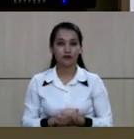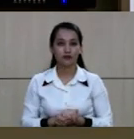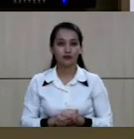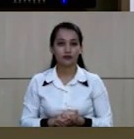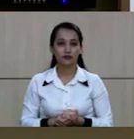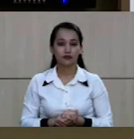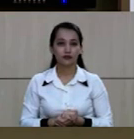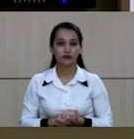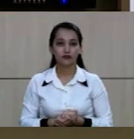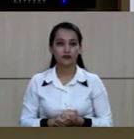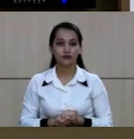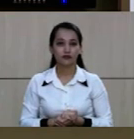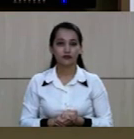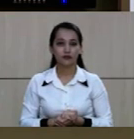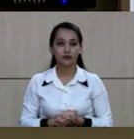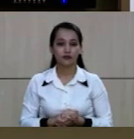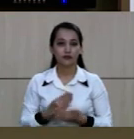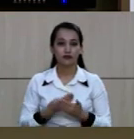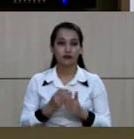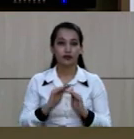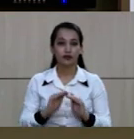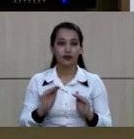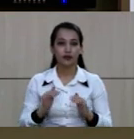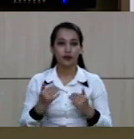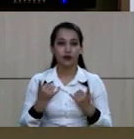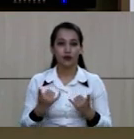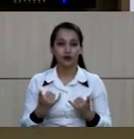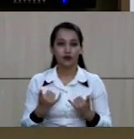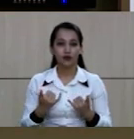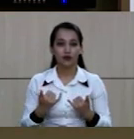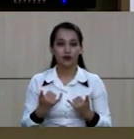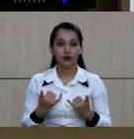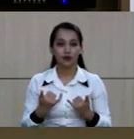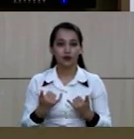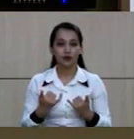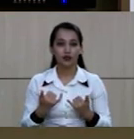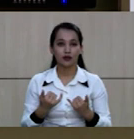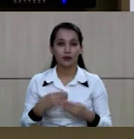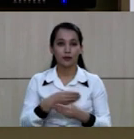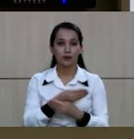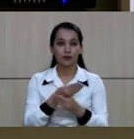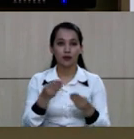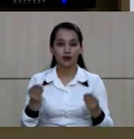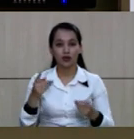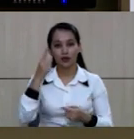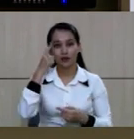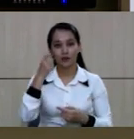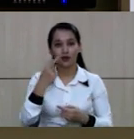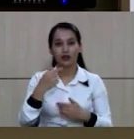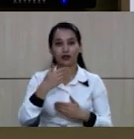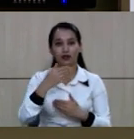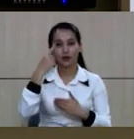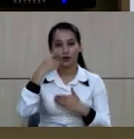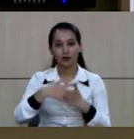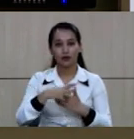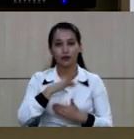hissa bu masaldan o'rin olgan. Aziz o'quvchilar, keling, agar hozirga o'tilgan, hozir men sizga bergan ma'lumotlar sizga tushunarli